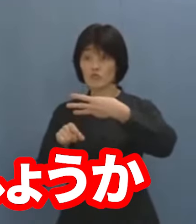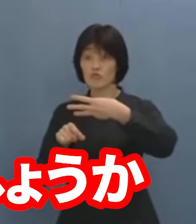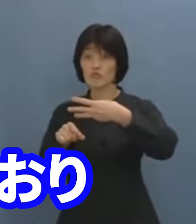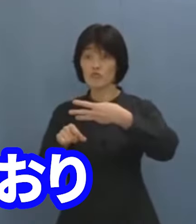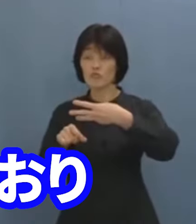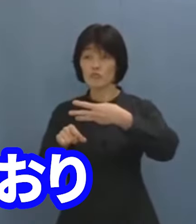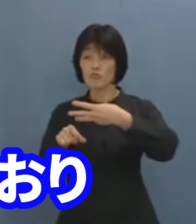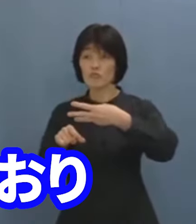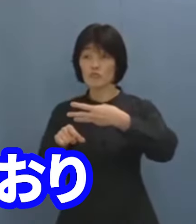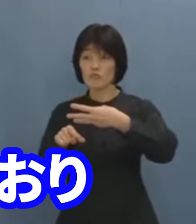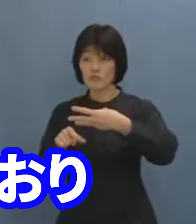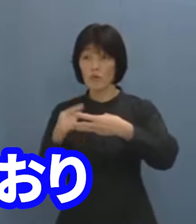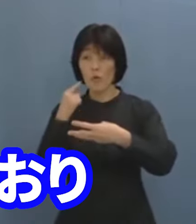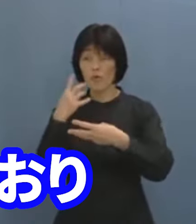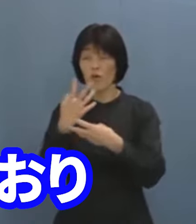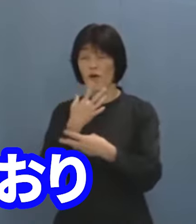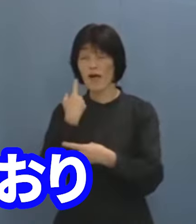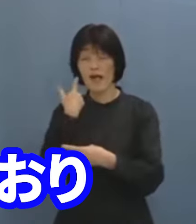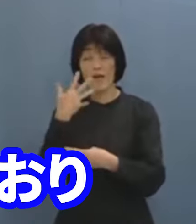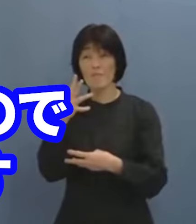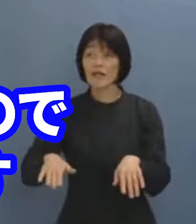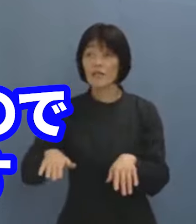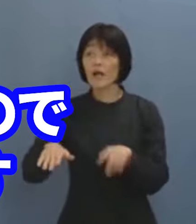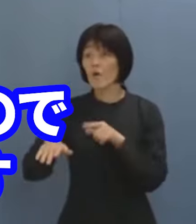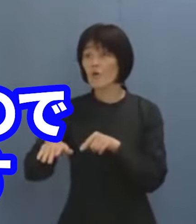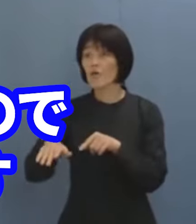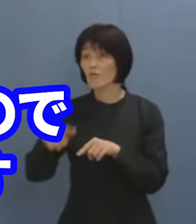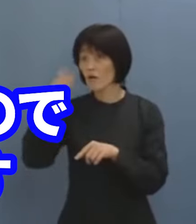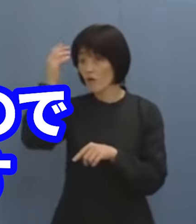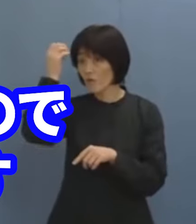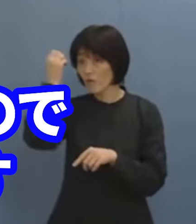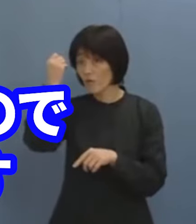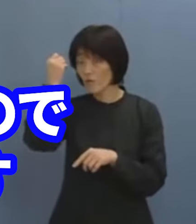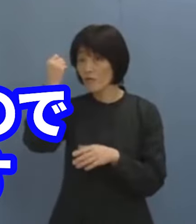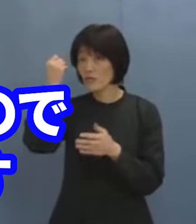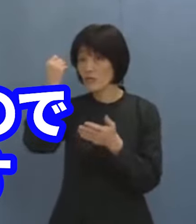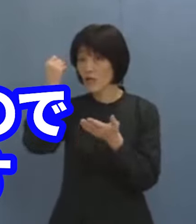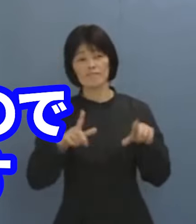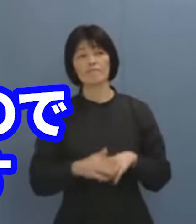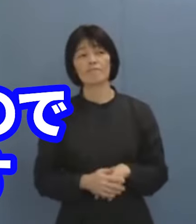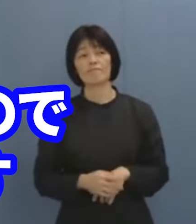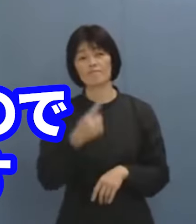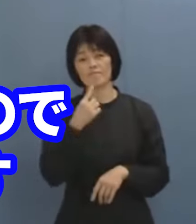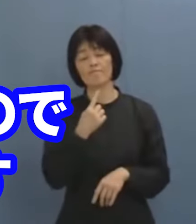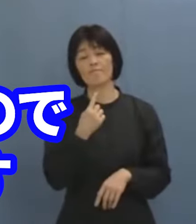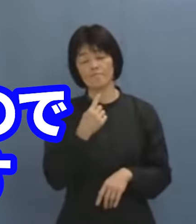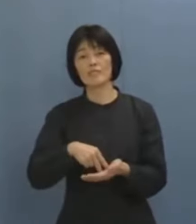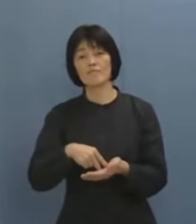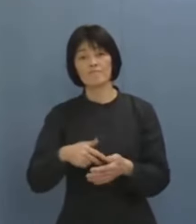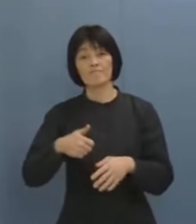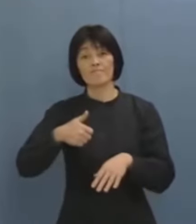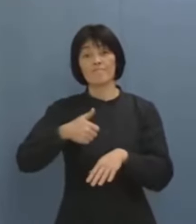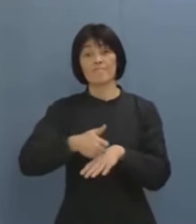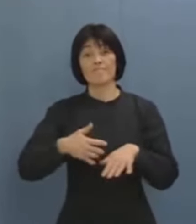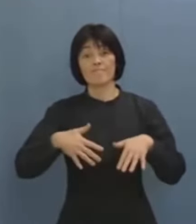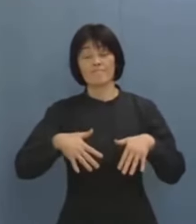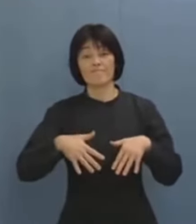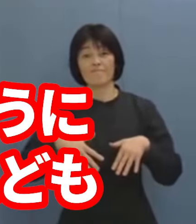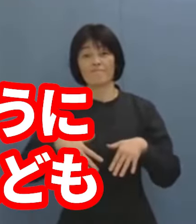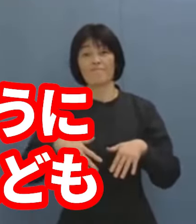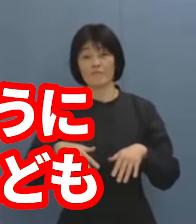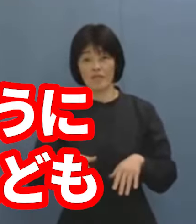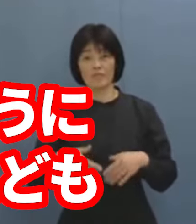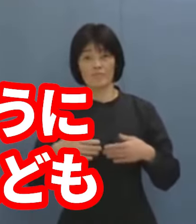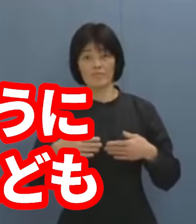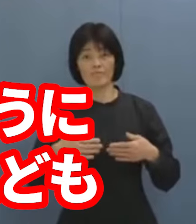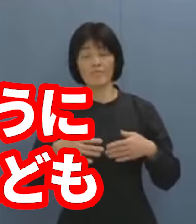か。 先ほど申し上げました通り、もうあの就任直後の時だったので覚えてなかったです。 ただ当時 の, その、まあ、